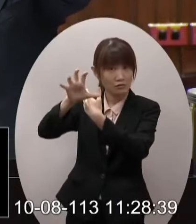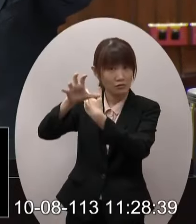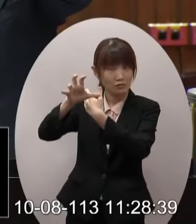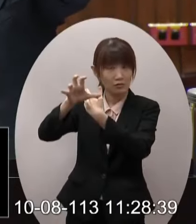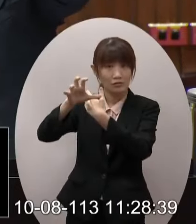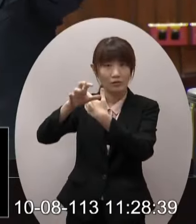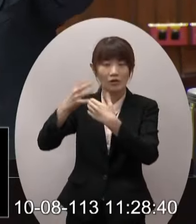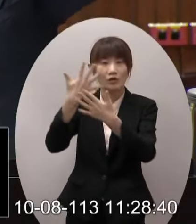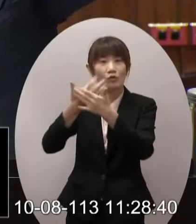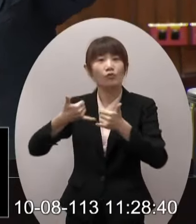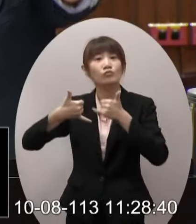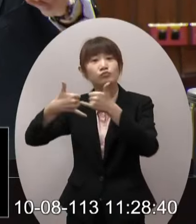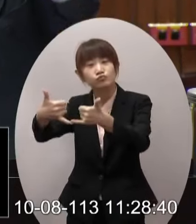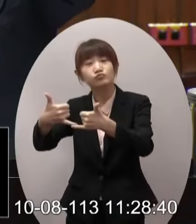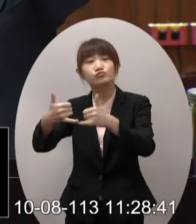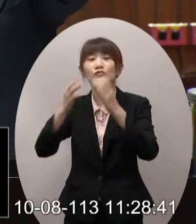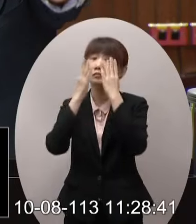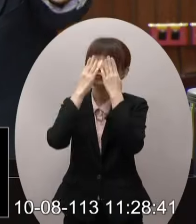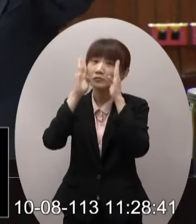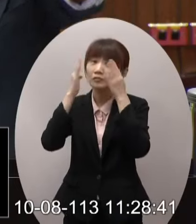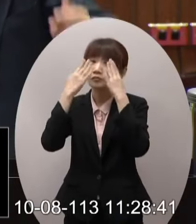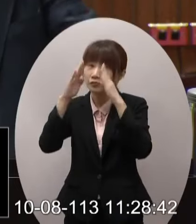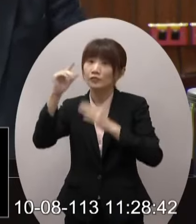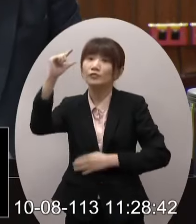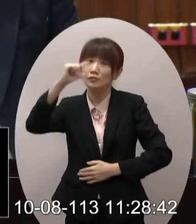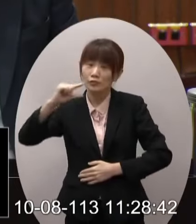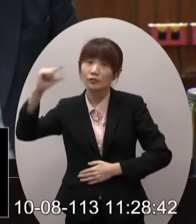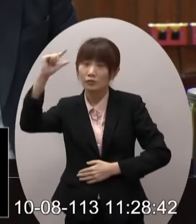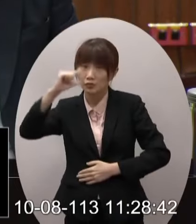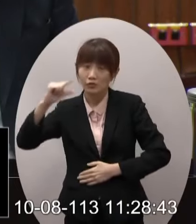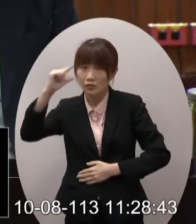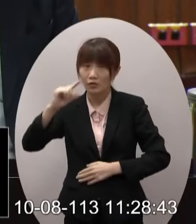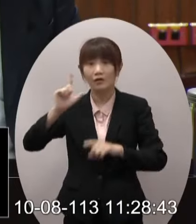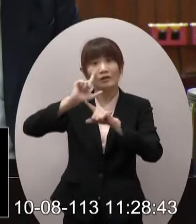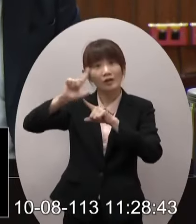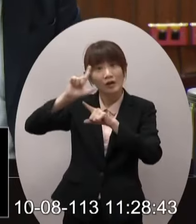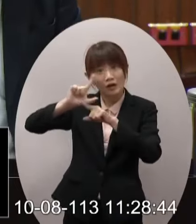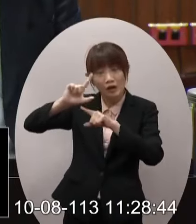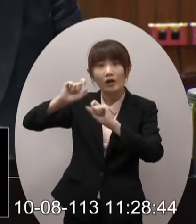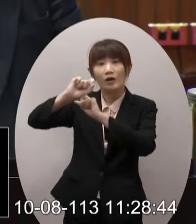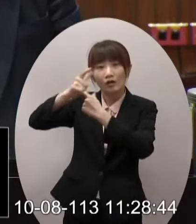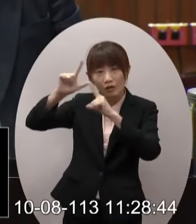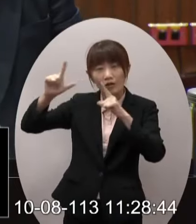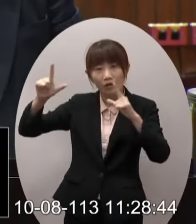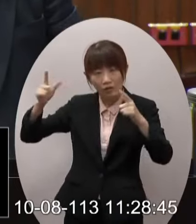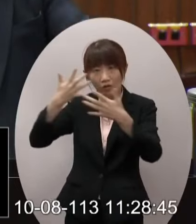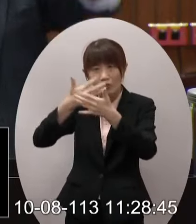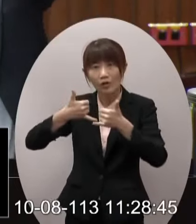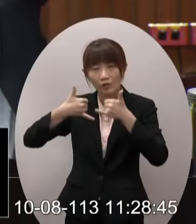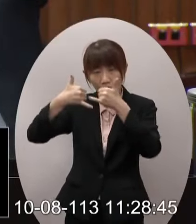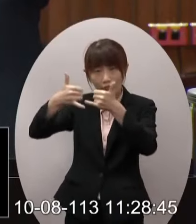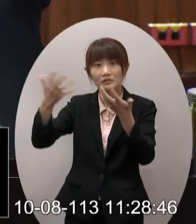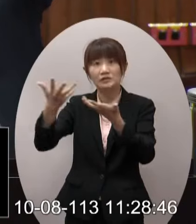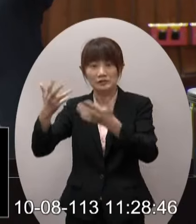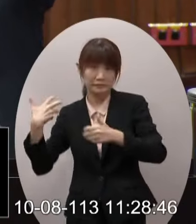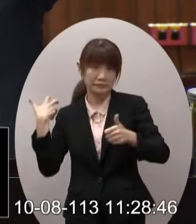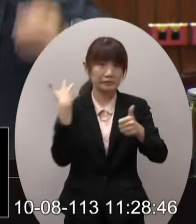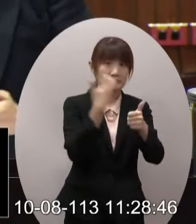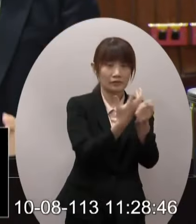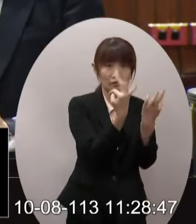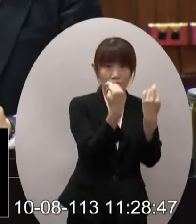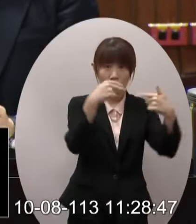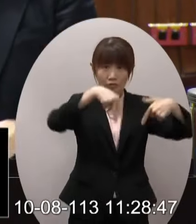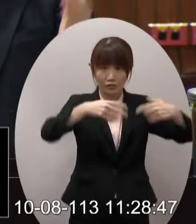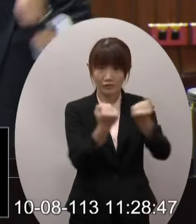这些网络平台。FB、Google、Line， 所有这些的联系是由速发布。